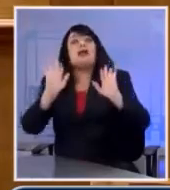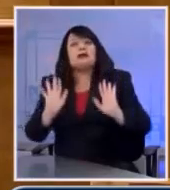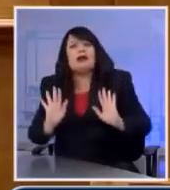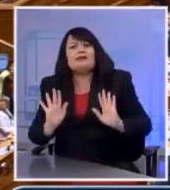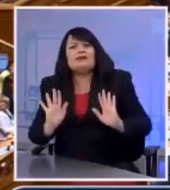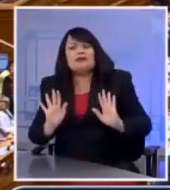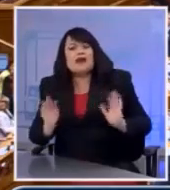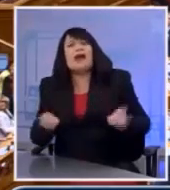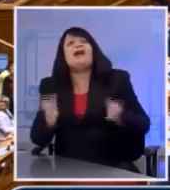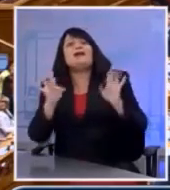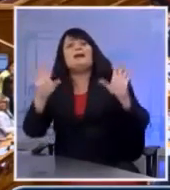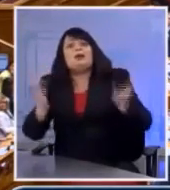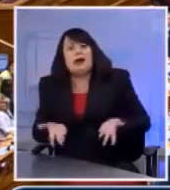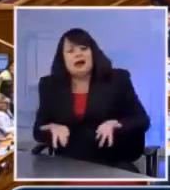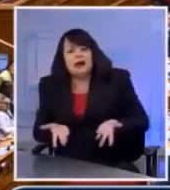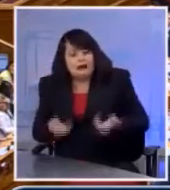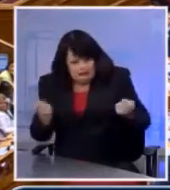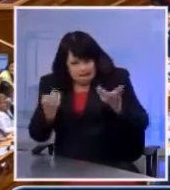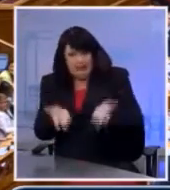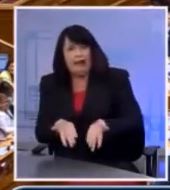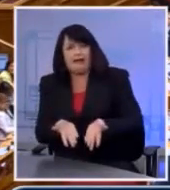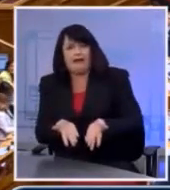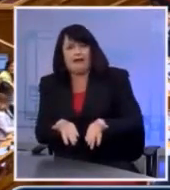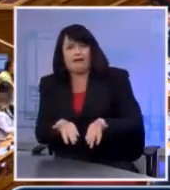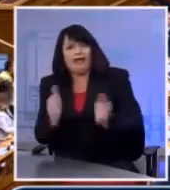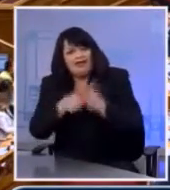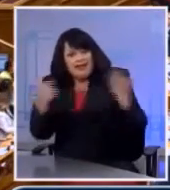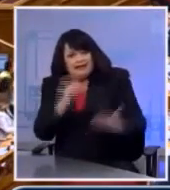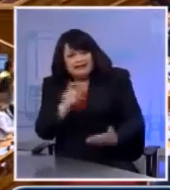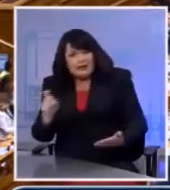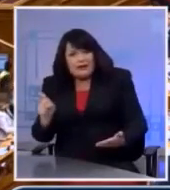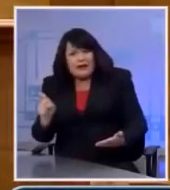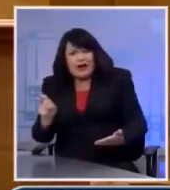Δεν τα είχατε πάρει χαμπάρι, κυρία Γεννηματά.